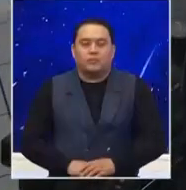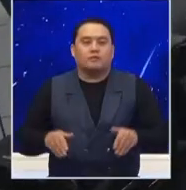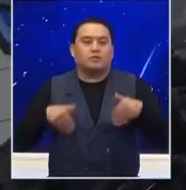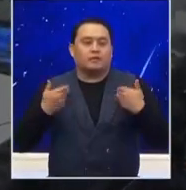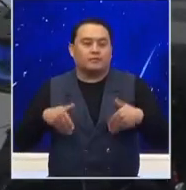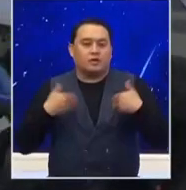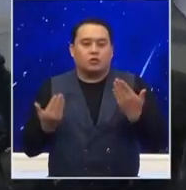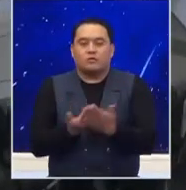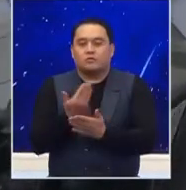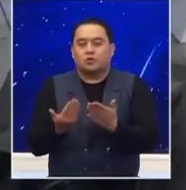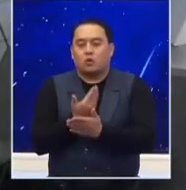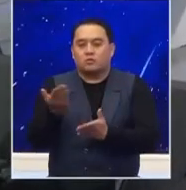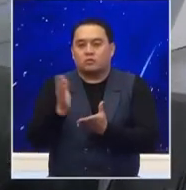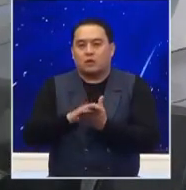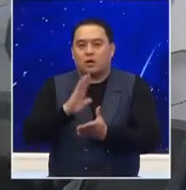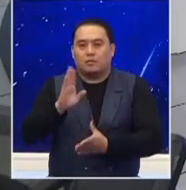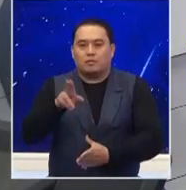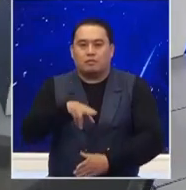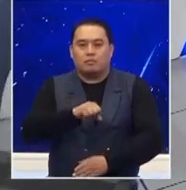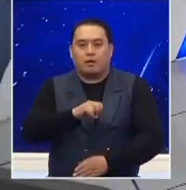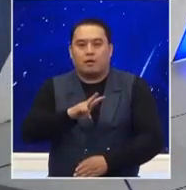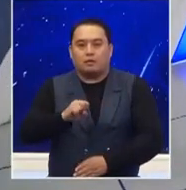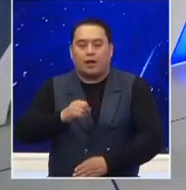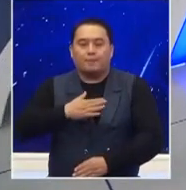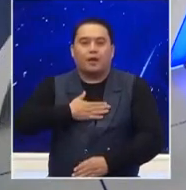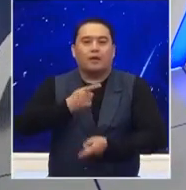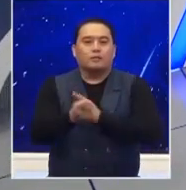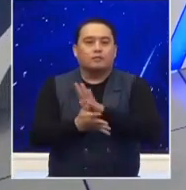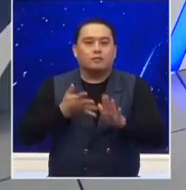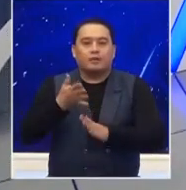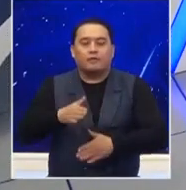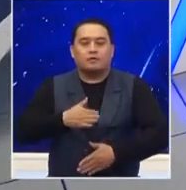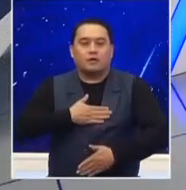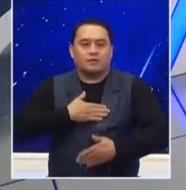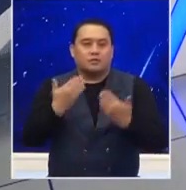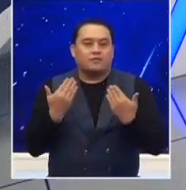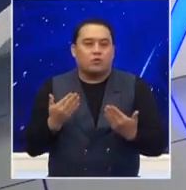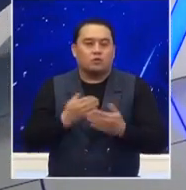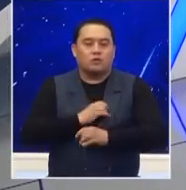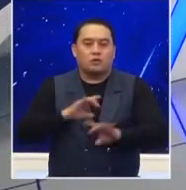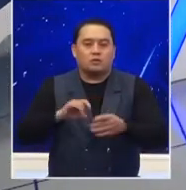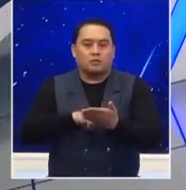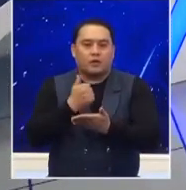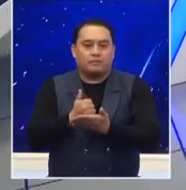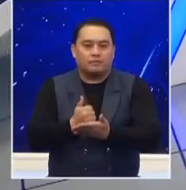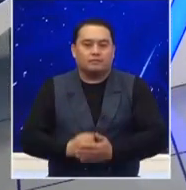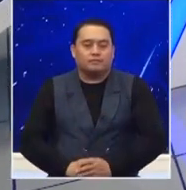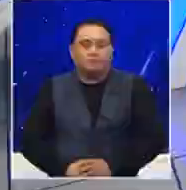Здравствуйте. В прямом эфире новости. С вами Пана Уйсимбекова. Сурдоперевод Марата Ашмабекова. Сегодня в выпуске.